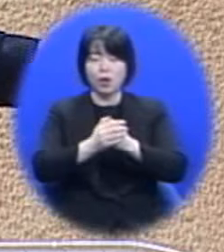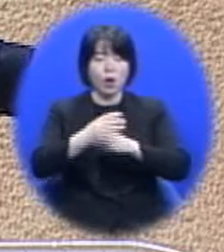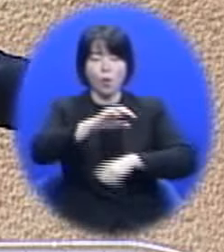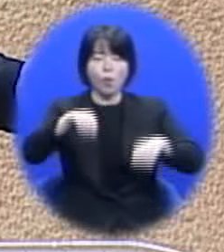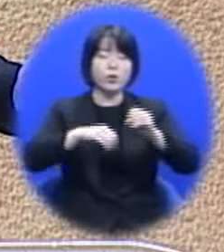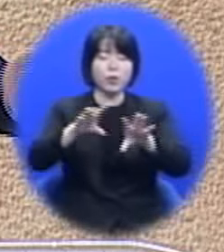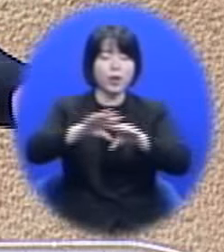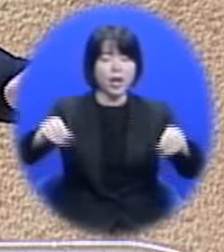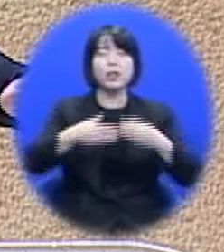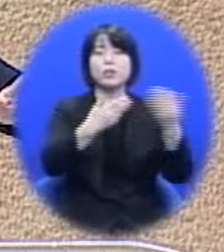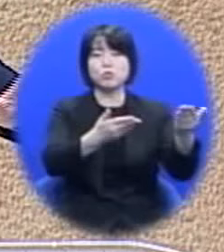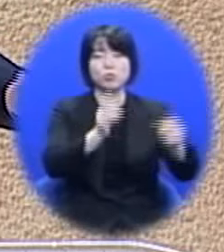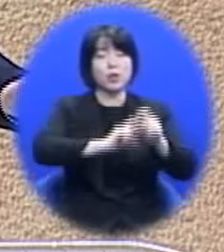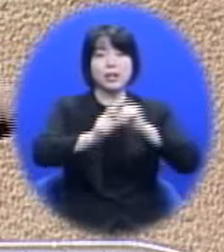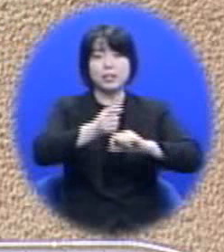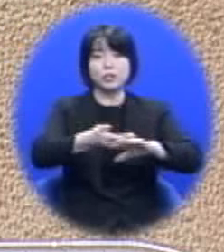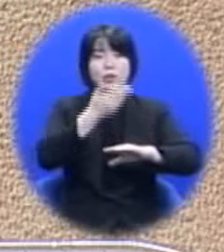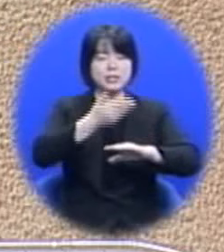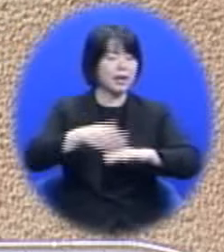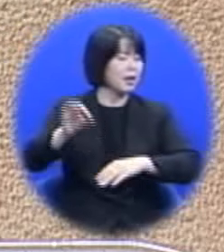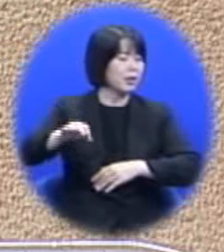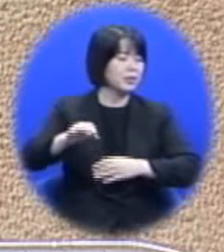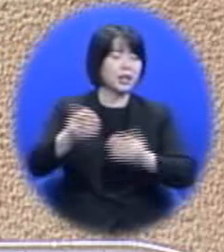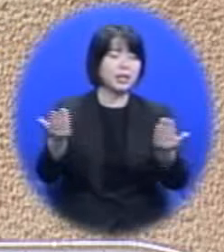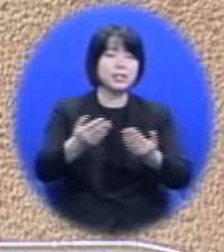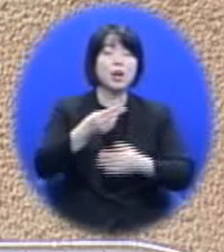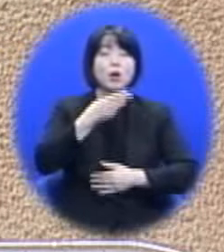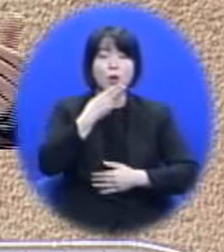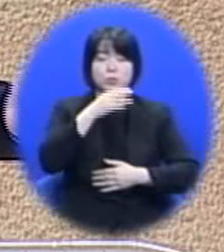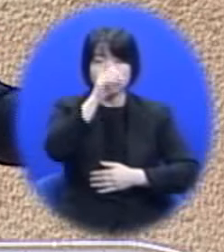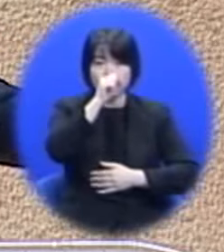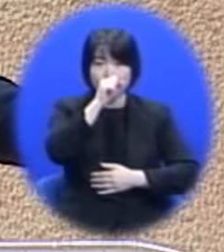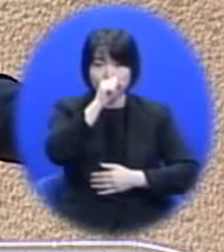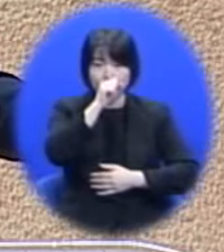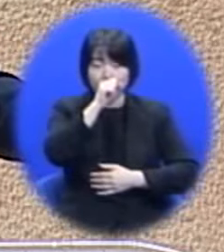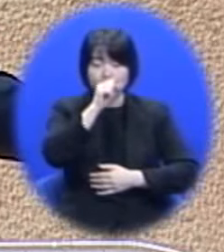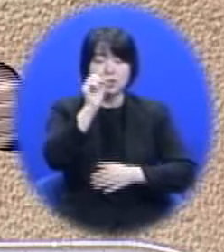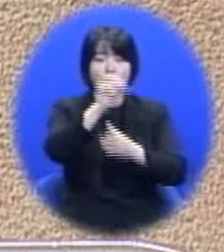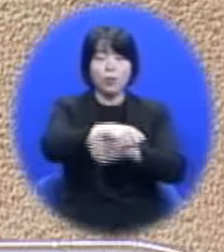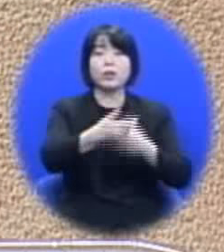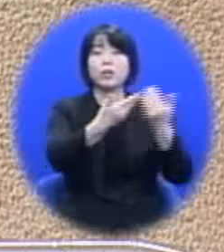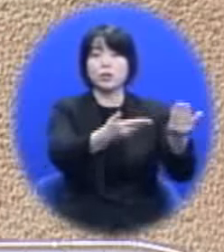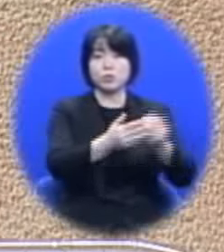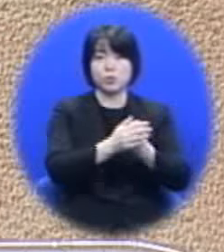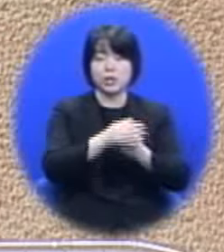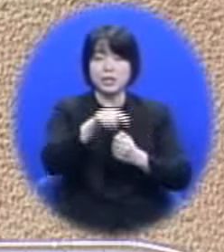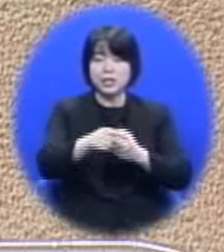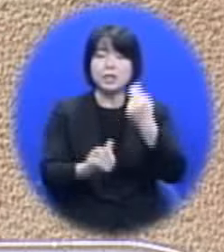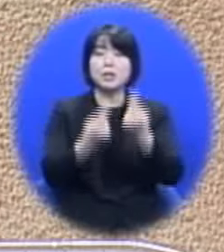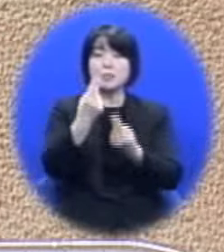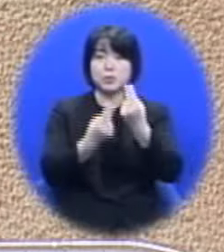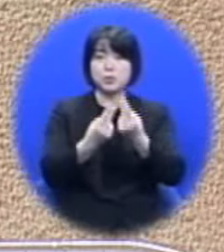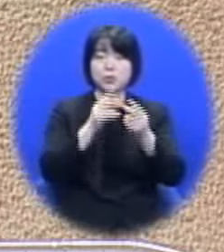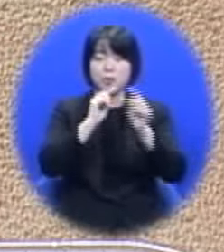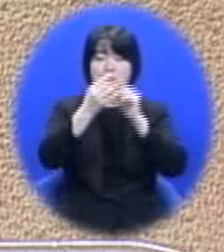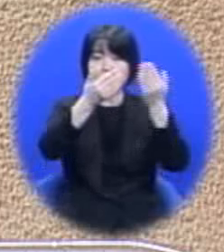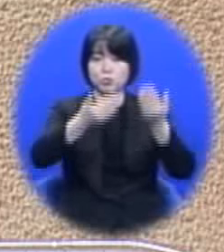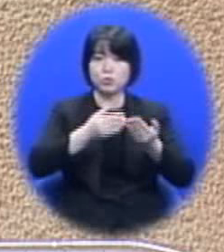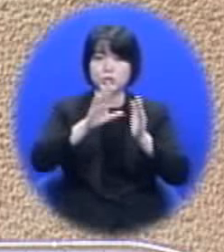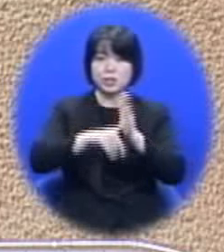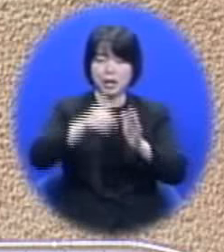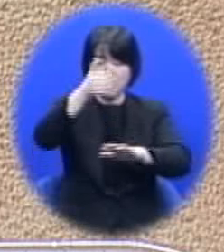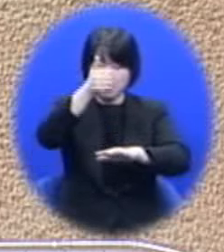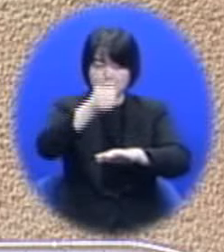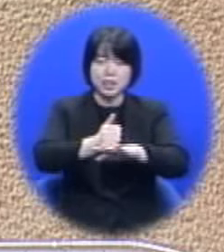차라리 해결해주고 더 이상 귀찮은 일 없으면 좋겠다. 그래서 들어주었다. 이 비유를 말씀하시면서 마지막에